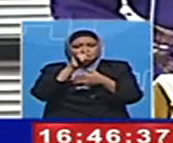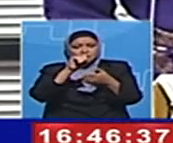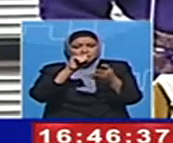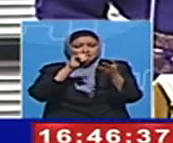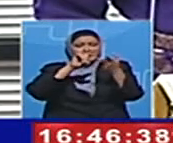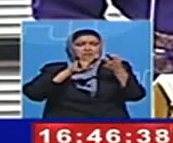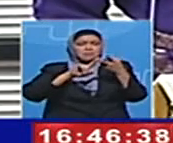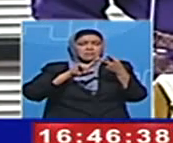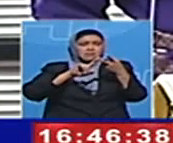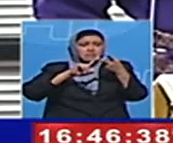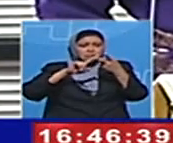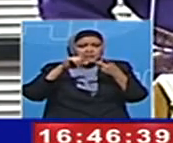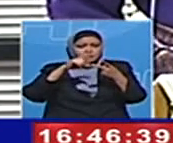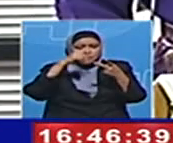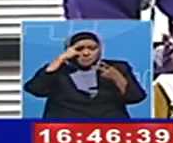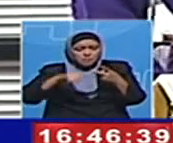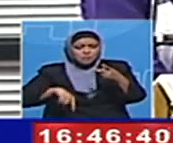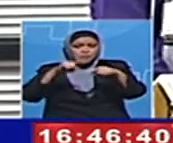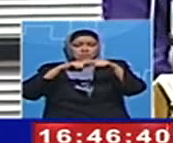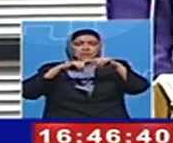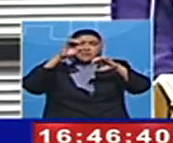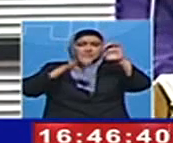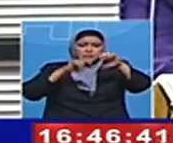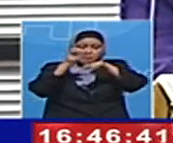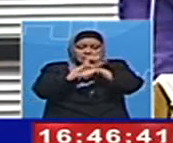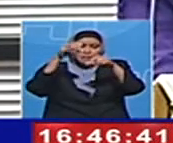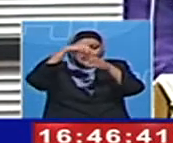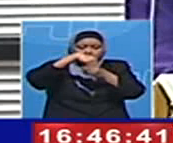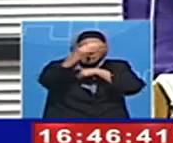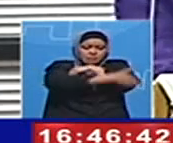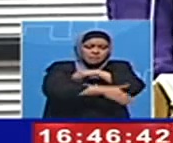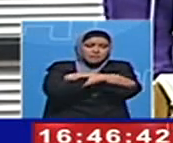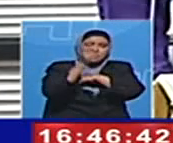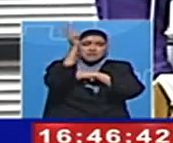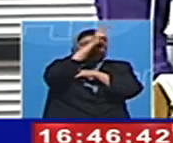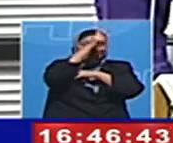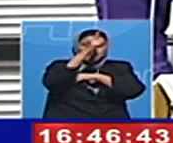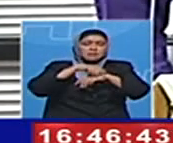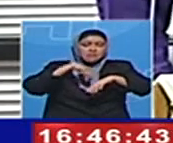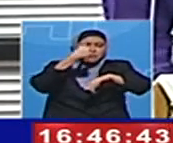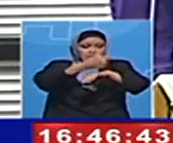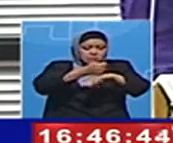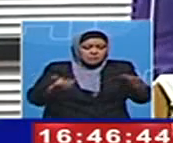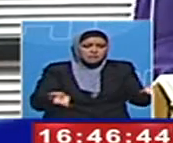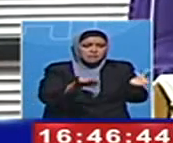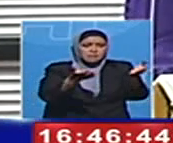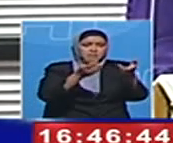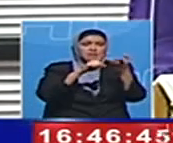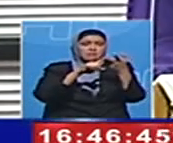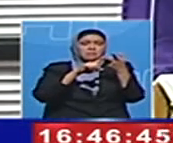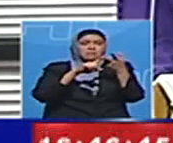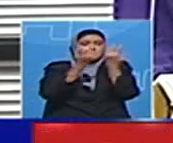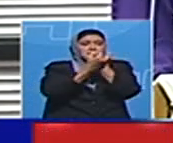antarabangsa dilakukan di dalam negara kerajaan akan memberi galakan untuk penubuhan independent conformity assessment